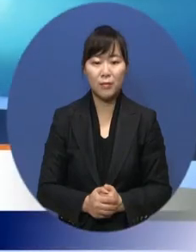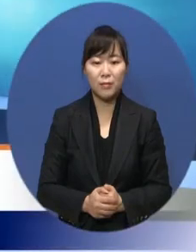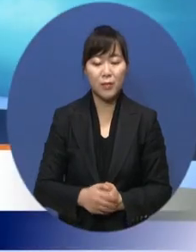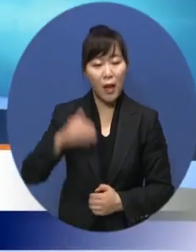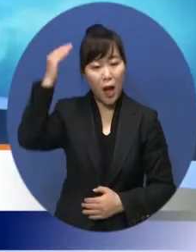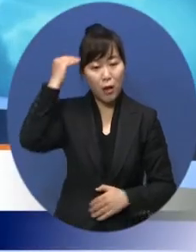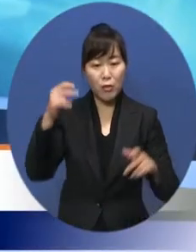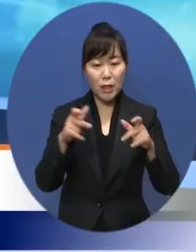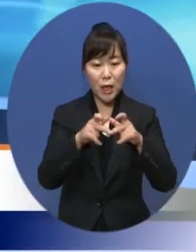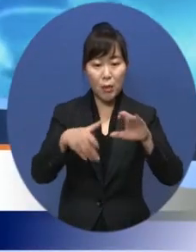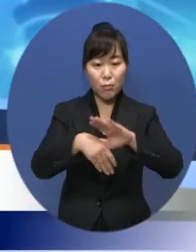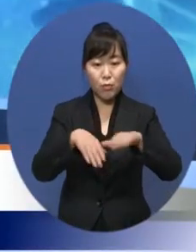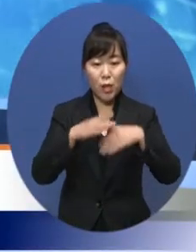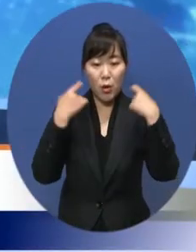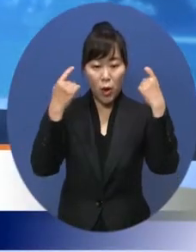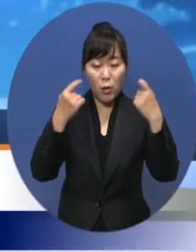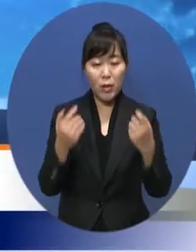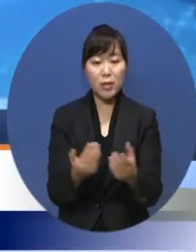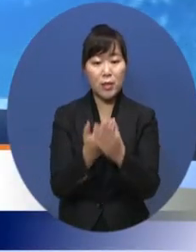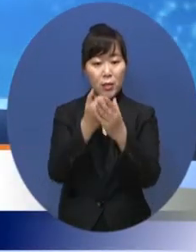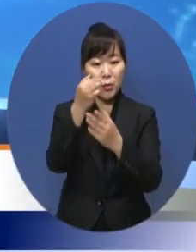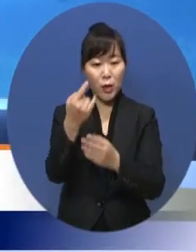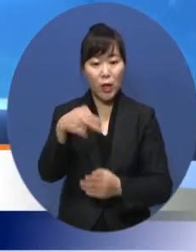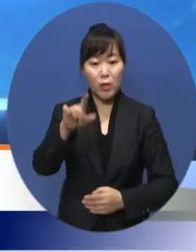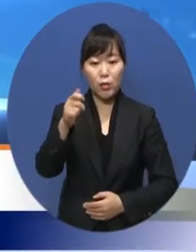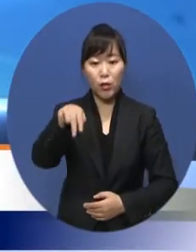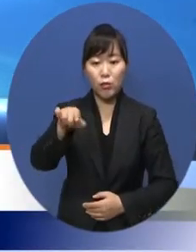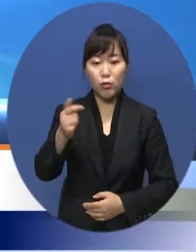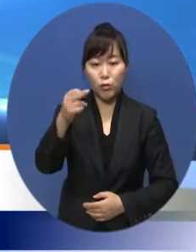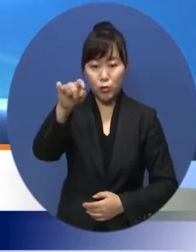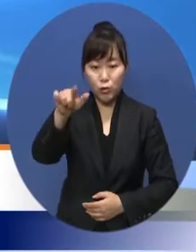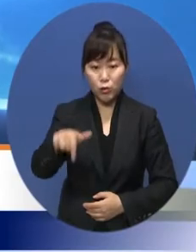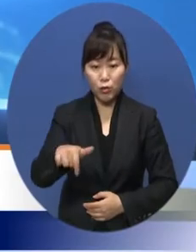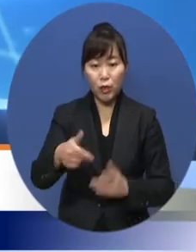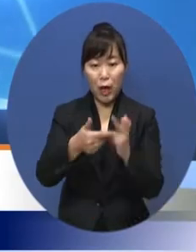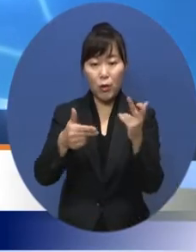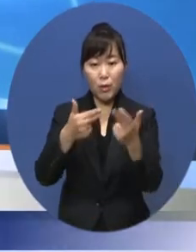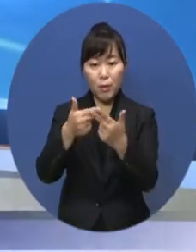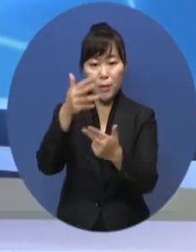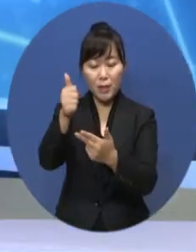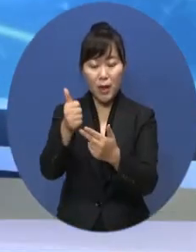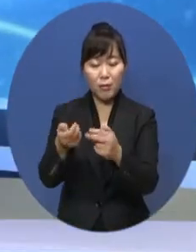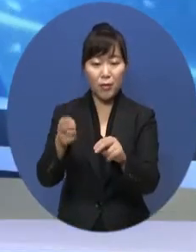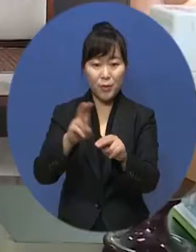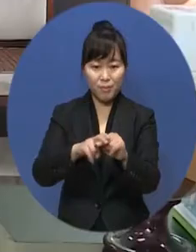한국 장애인 문화 관광 진흥 외전 준수 강원 협회장이 임명됐습니다